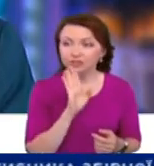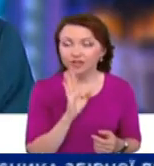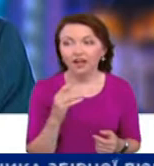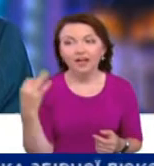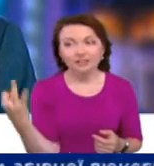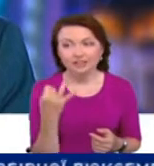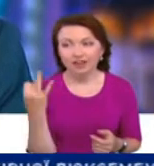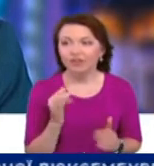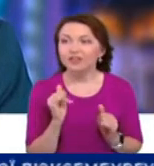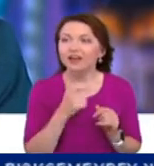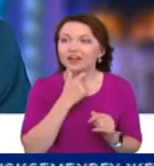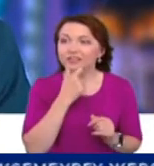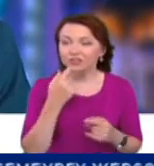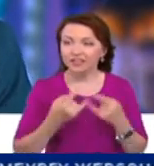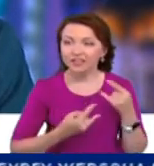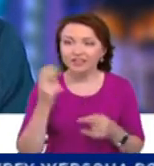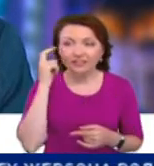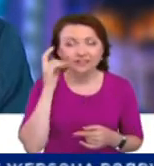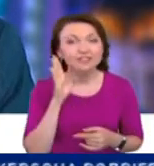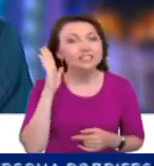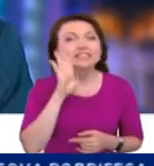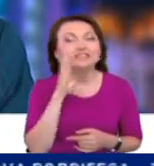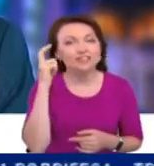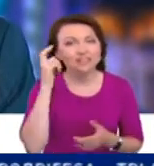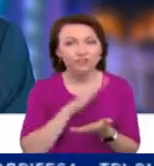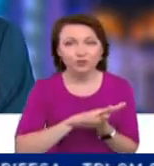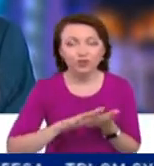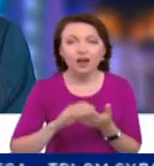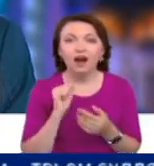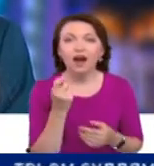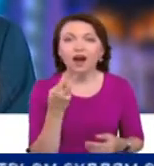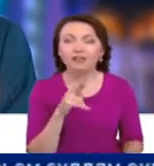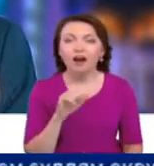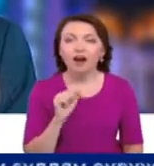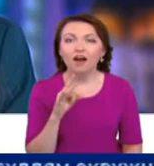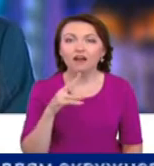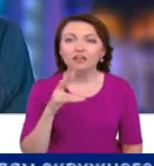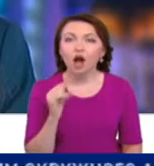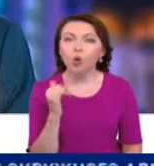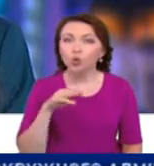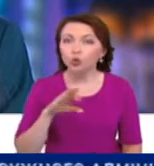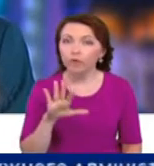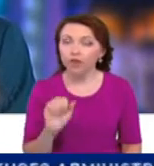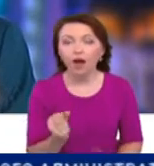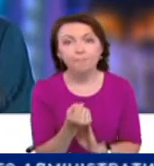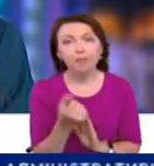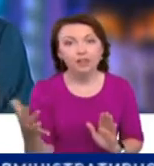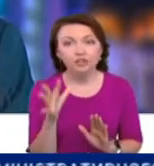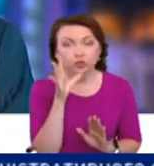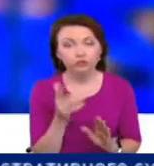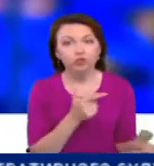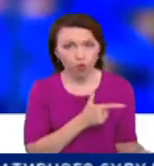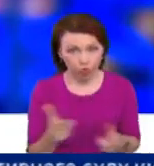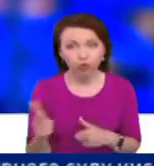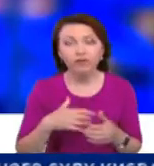цікаво для глядачів телеканалу «Київ», бо вона киянка, так? Аня Арнаутова. Так, так. Їй 15 років, наскільки вона готова вже